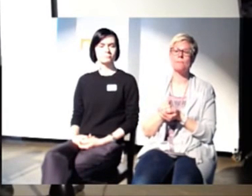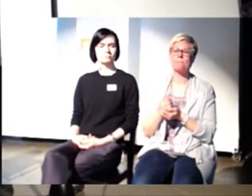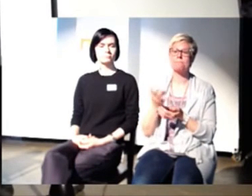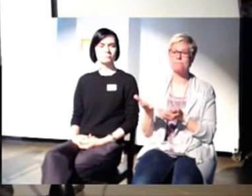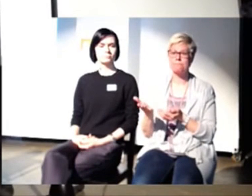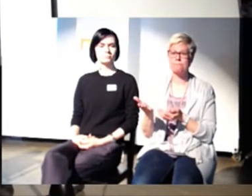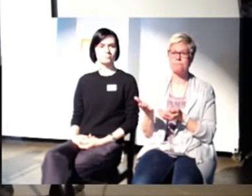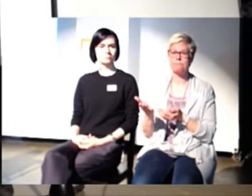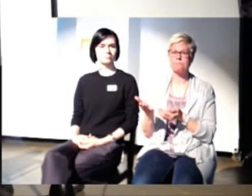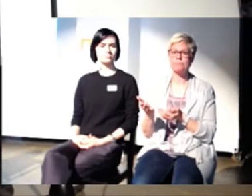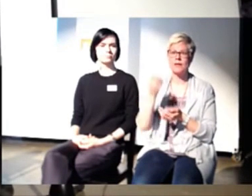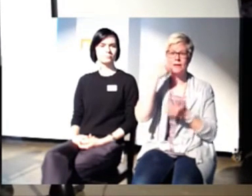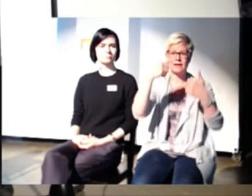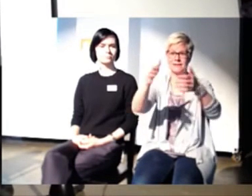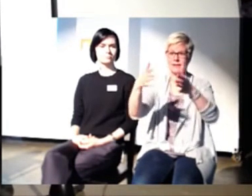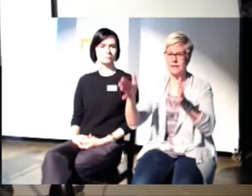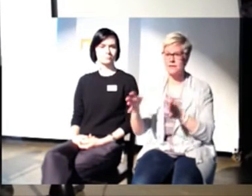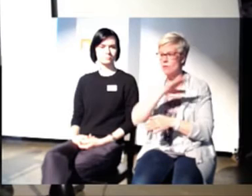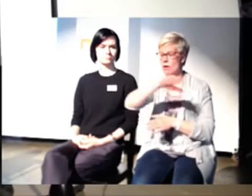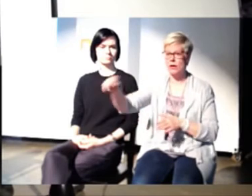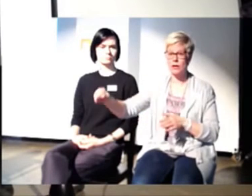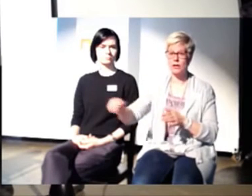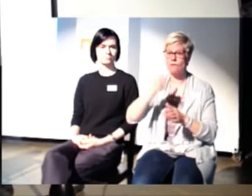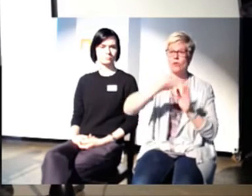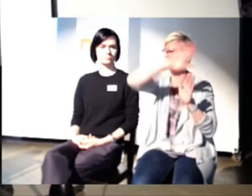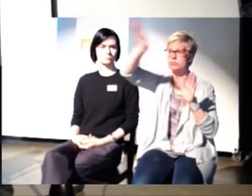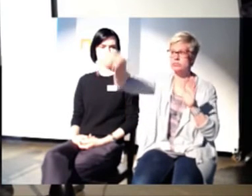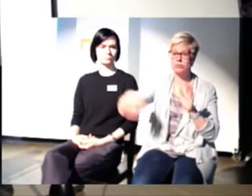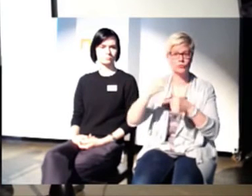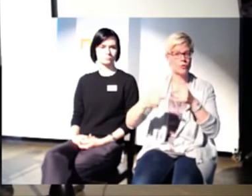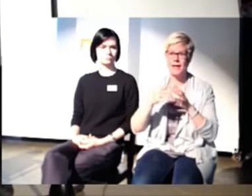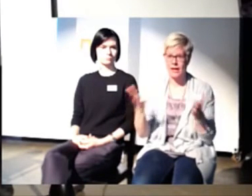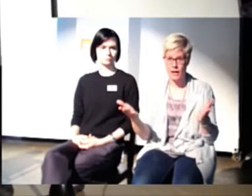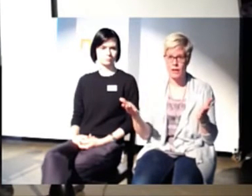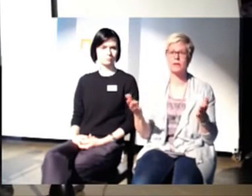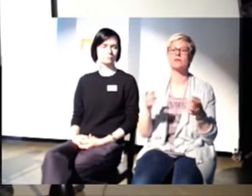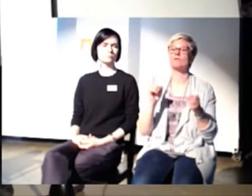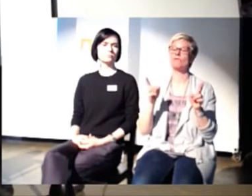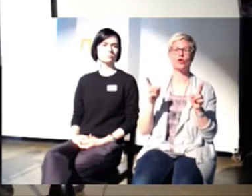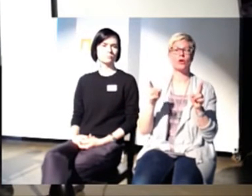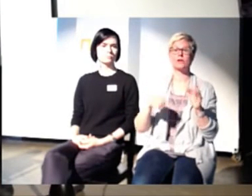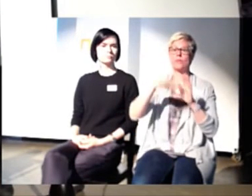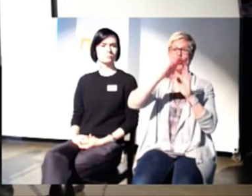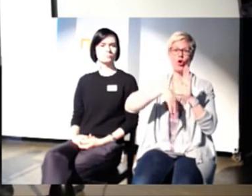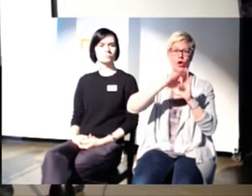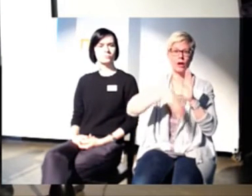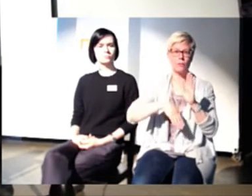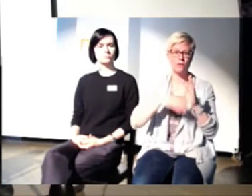ei välttämättä toimi ympärivuotisesti. Tai voi olla ihan tällaisia ohjelmakohtaisia